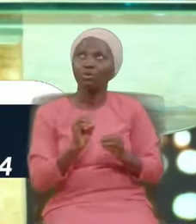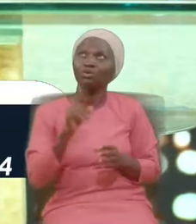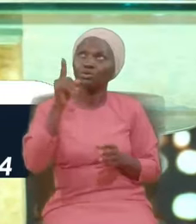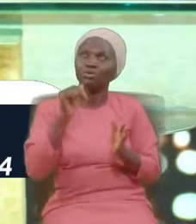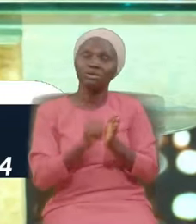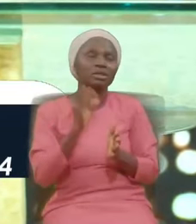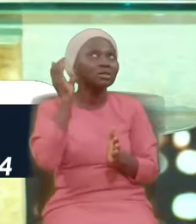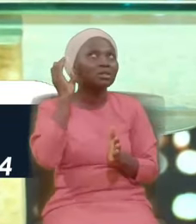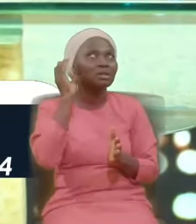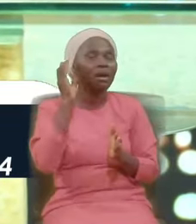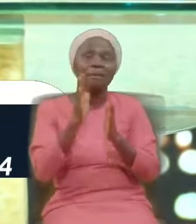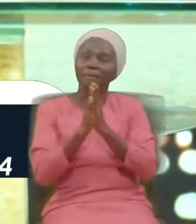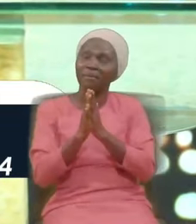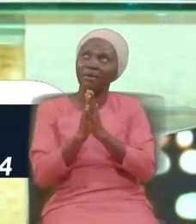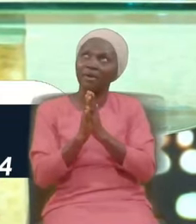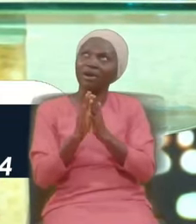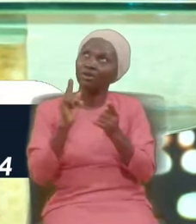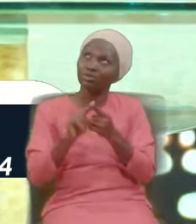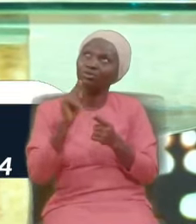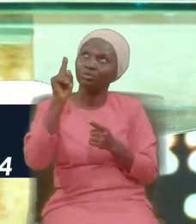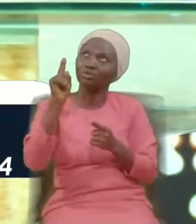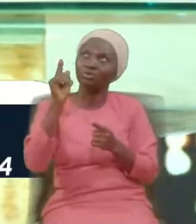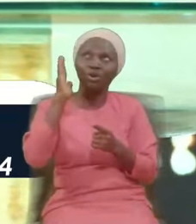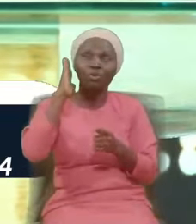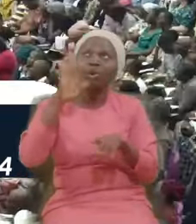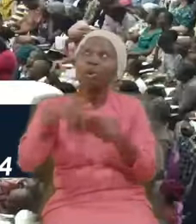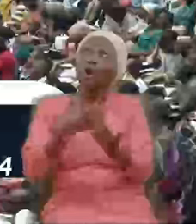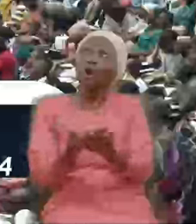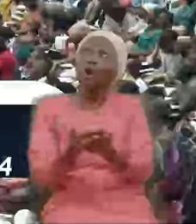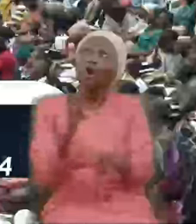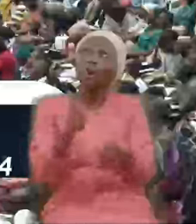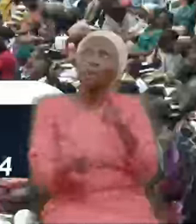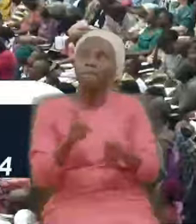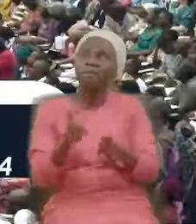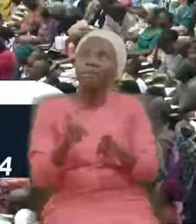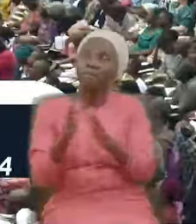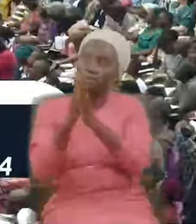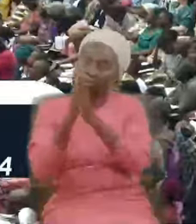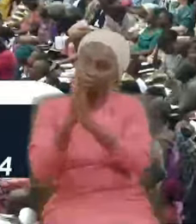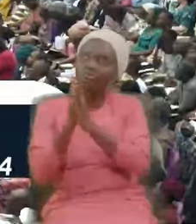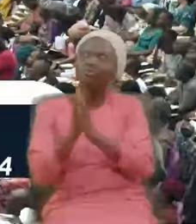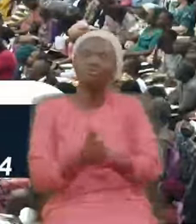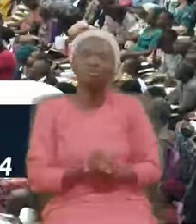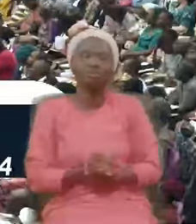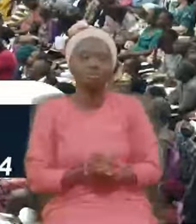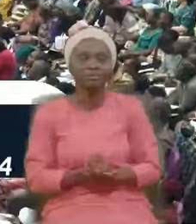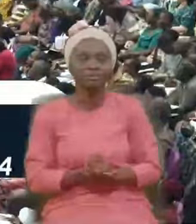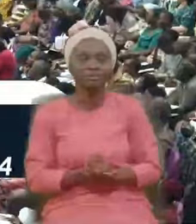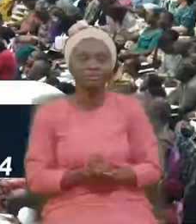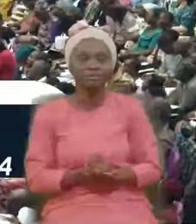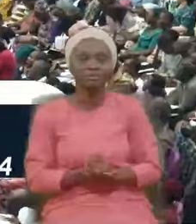verset 3. Ô toi qui écoutes la prière, tous les hommes viendront à